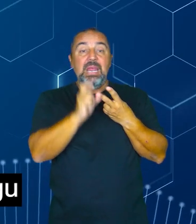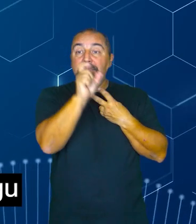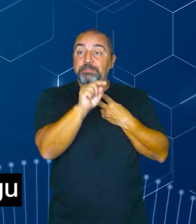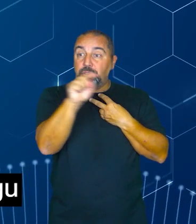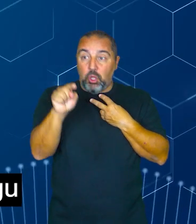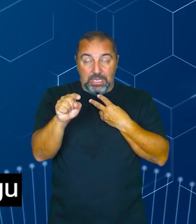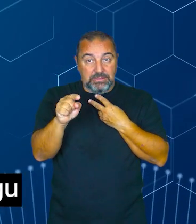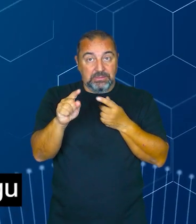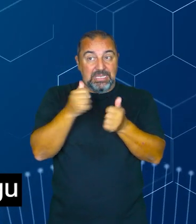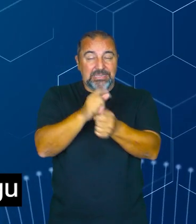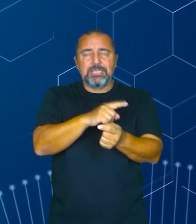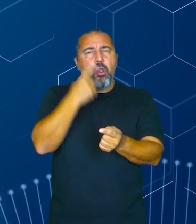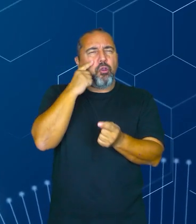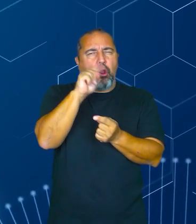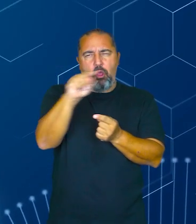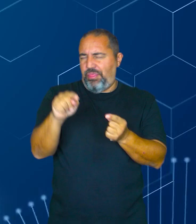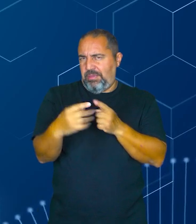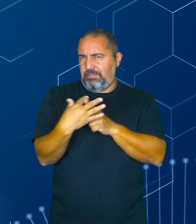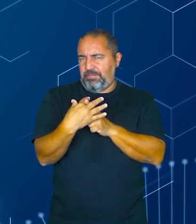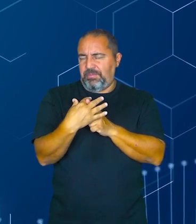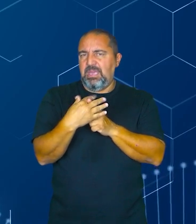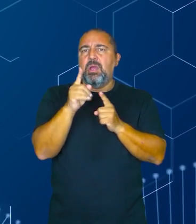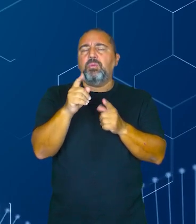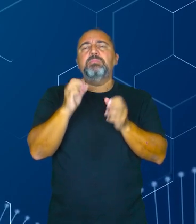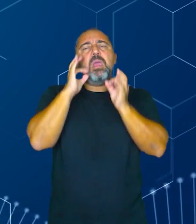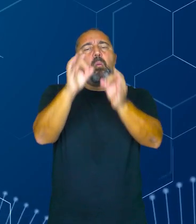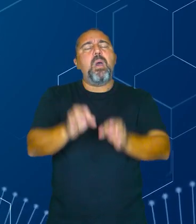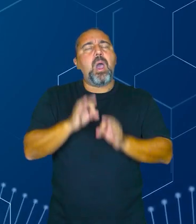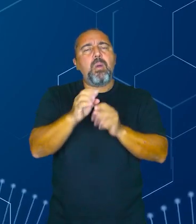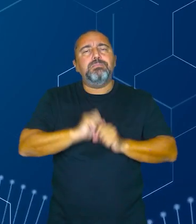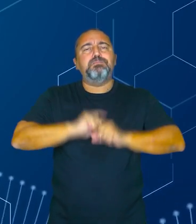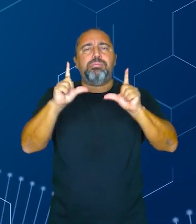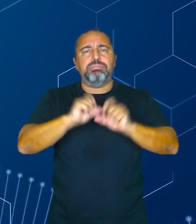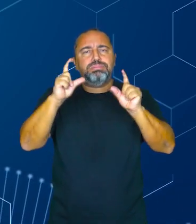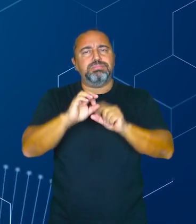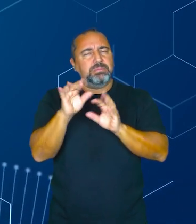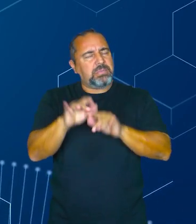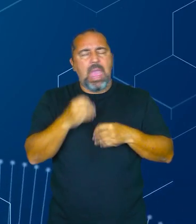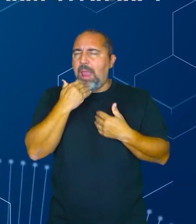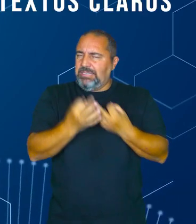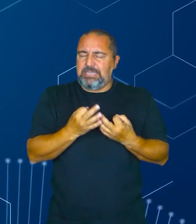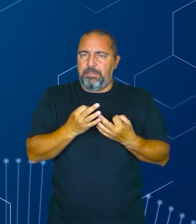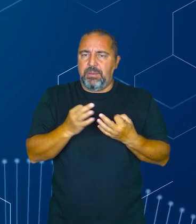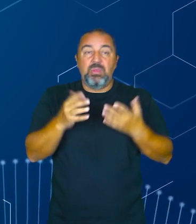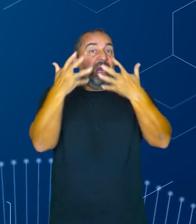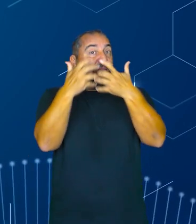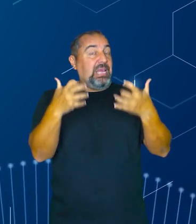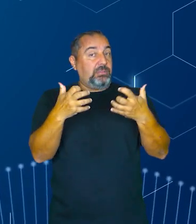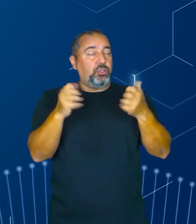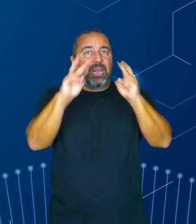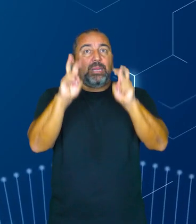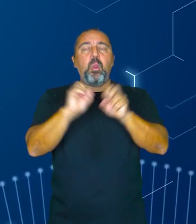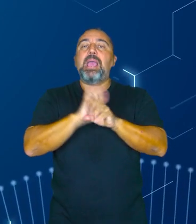2. Ezagutu zure jarraitzaileak. 3. Aldizka argitaratu. 4. Izenburu eta